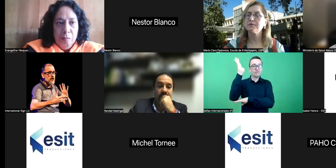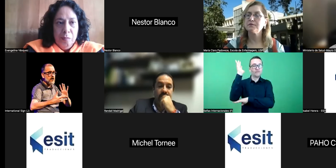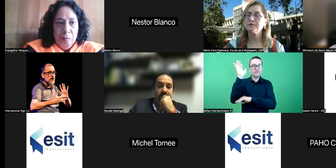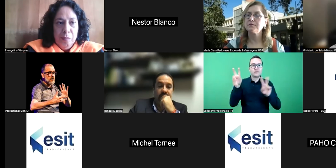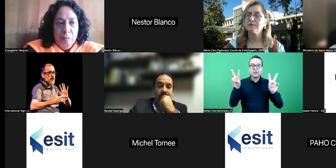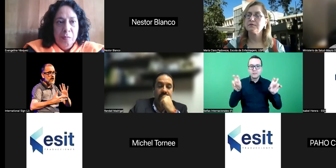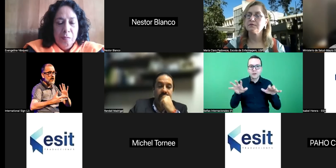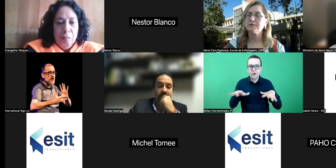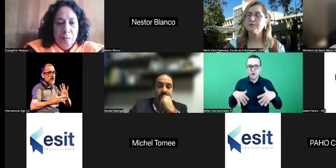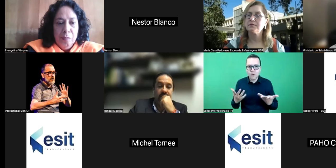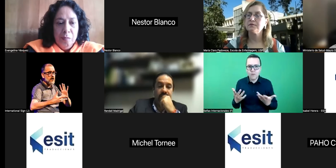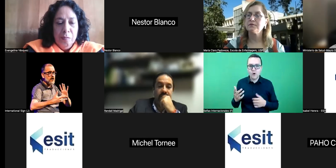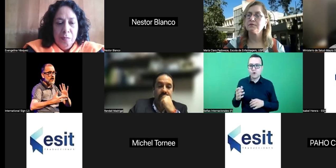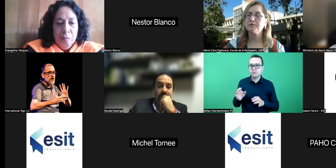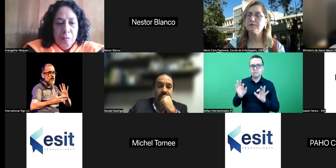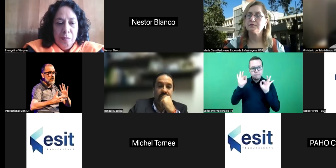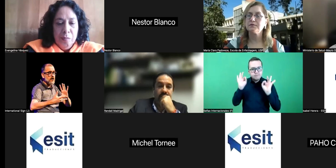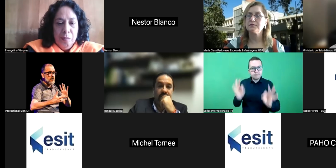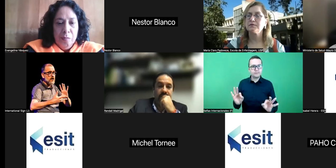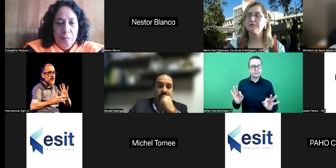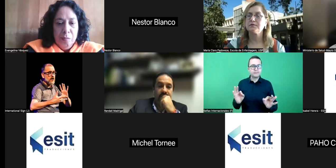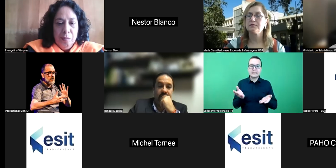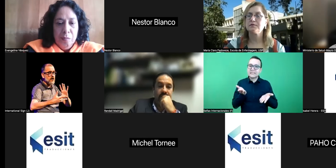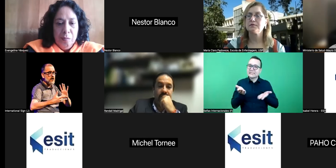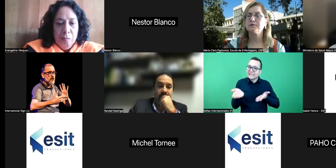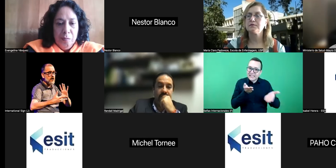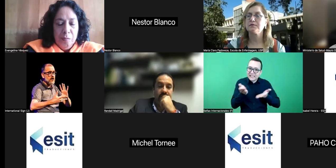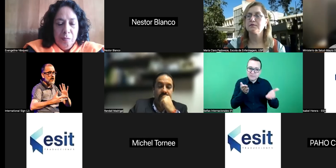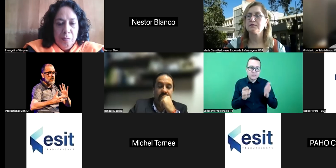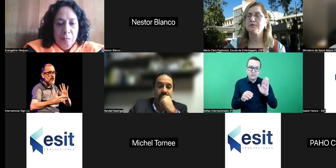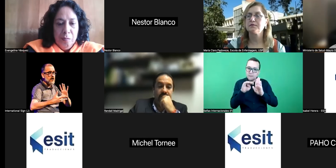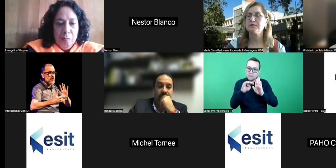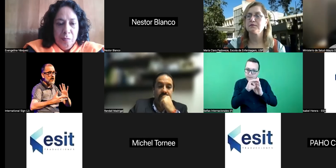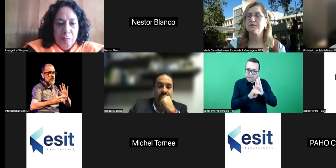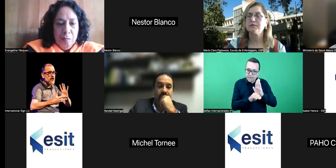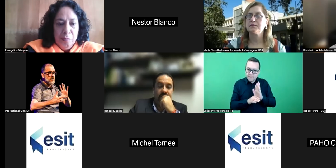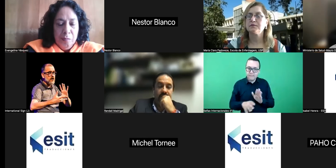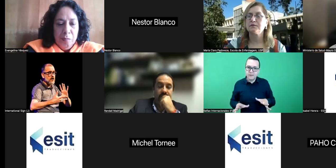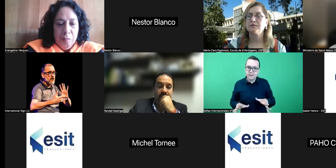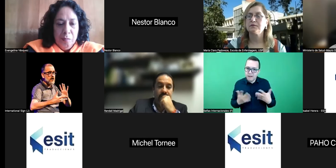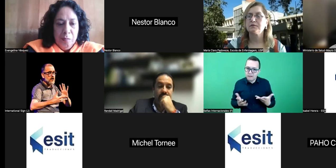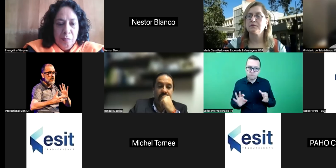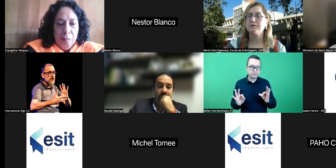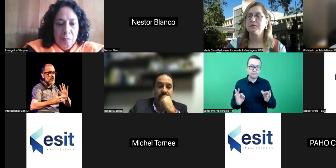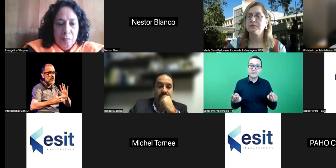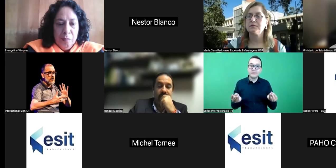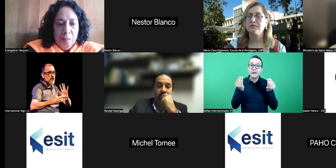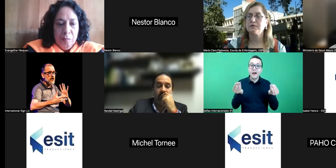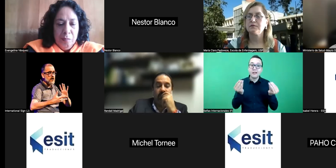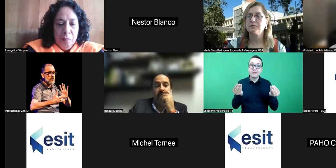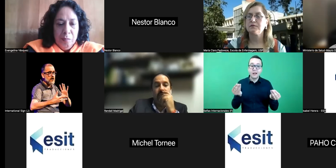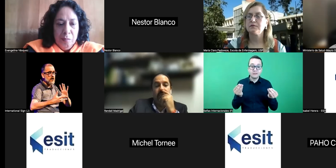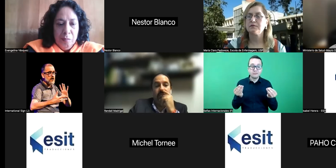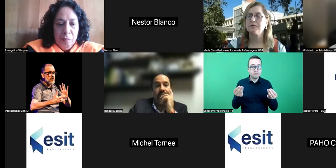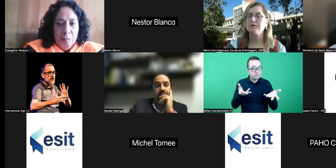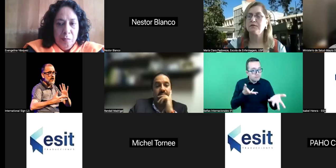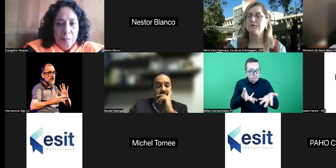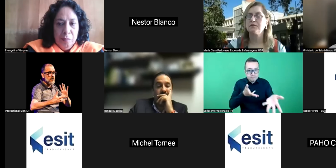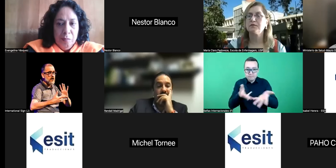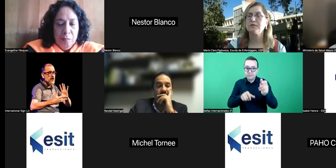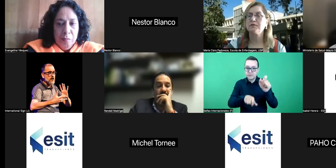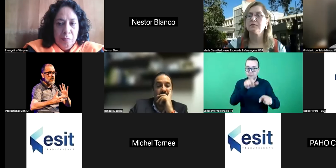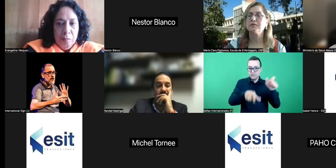la réglementation de l'assurance des services où la qualité et la sécurité du patient doit être